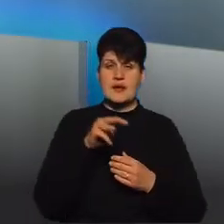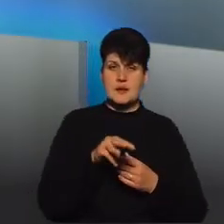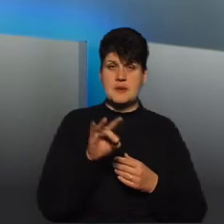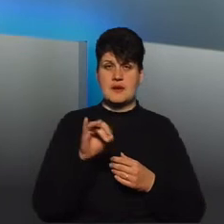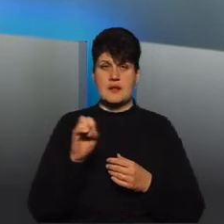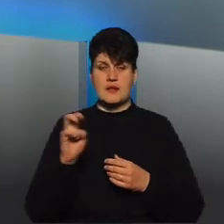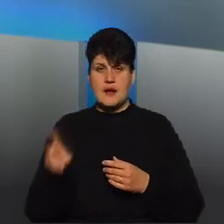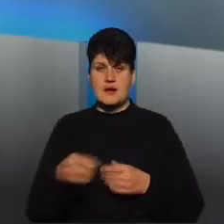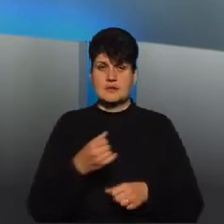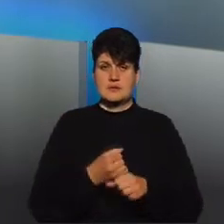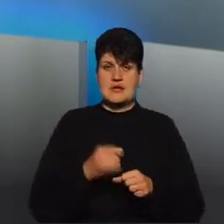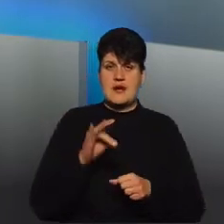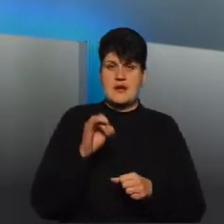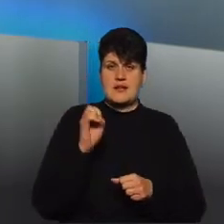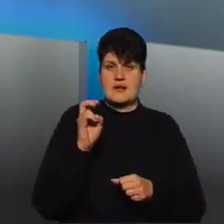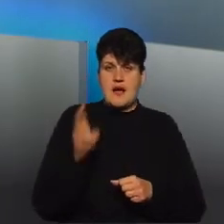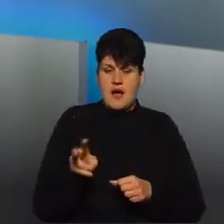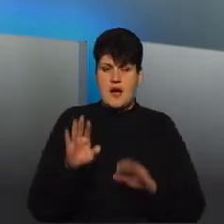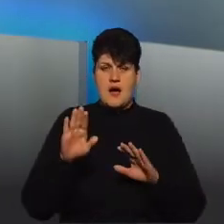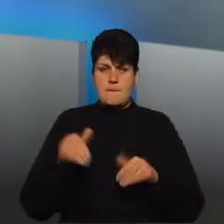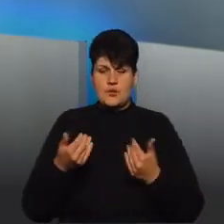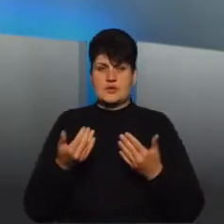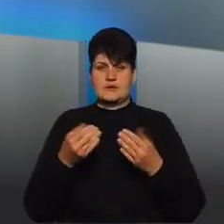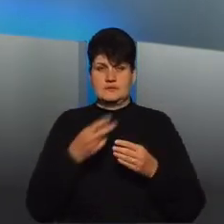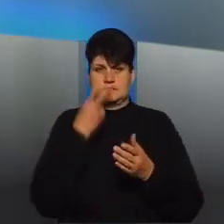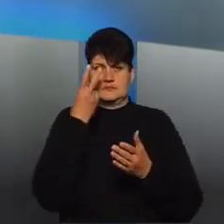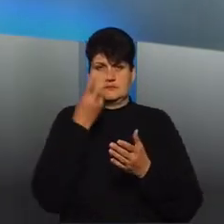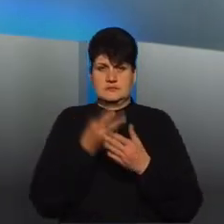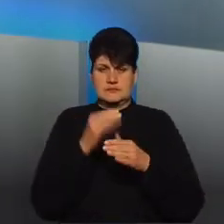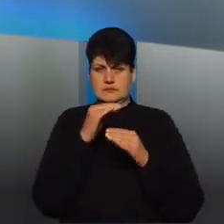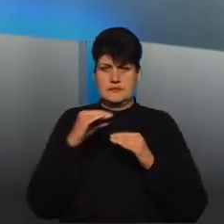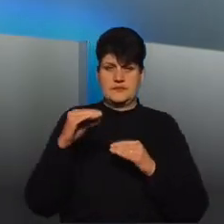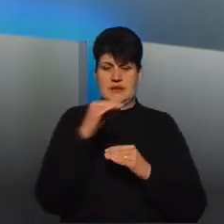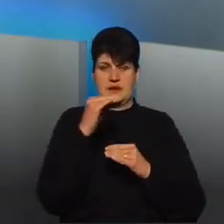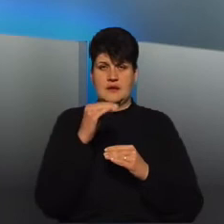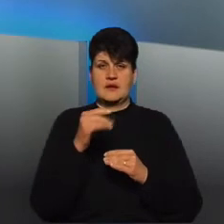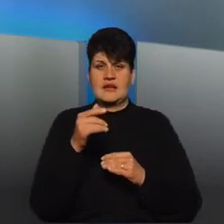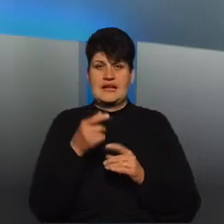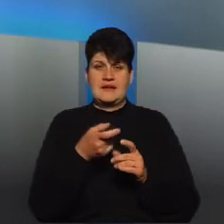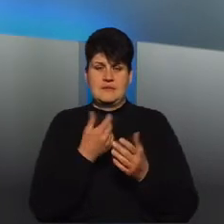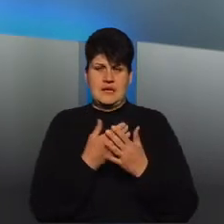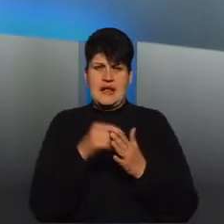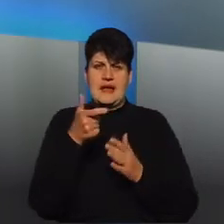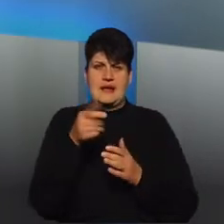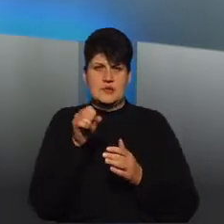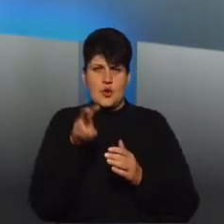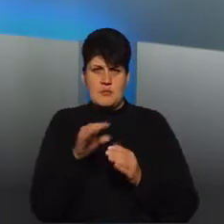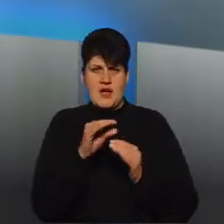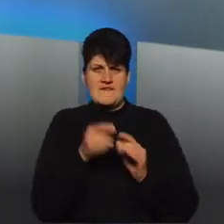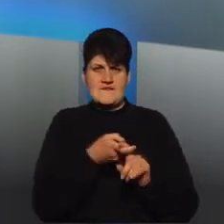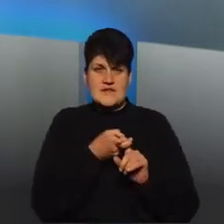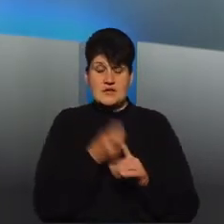напрацьовується РНК, а потім, яке відображає структуру геному вірусу, фрагменту, а вже у відповідь